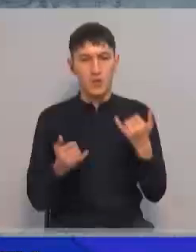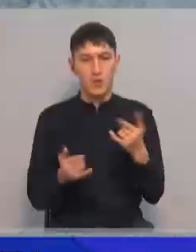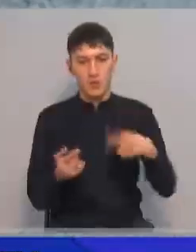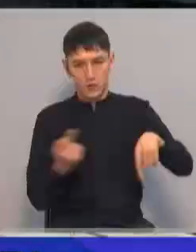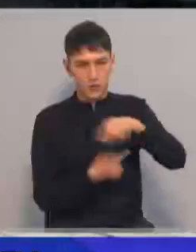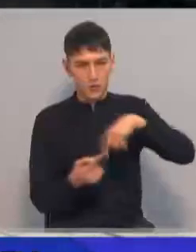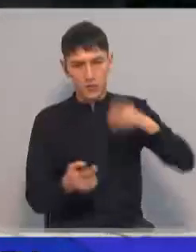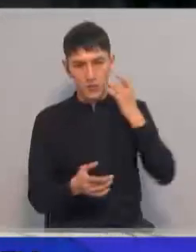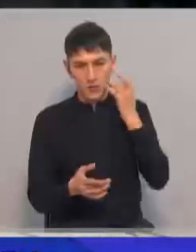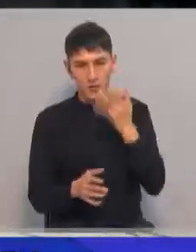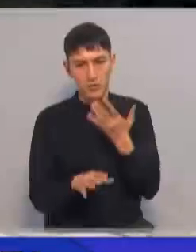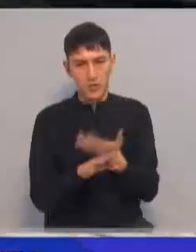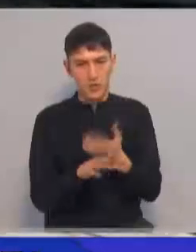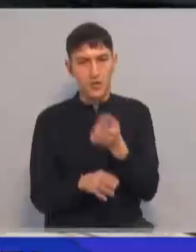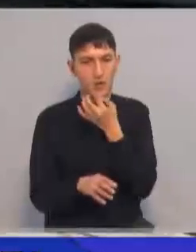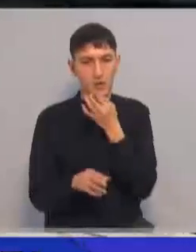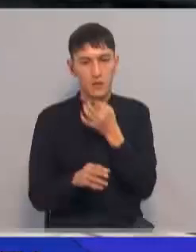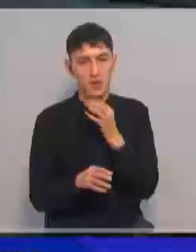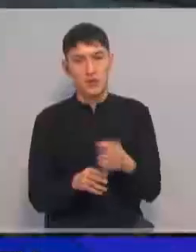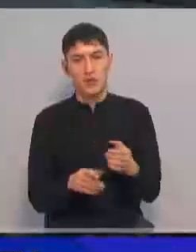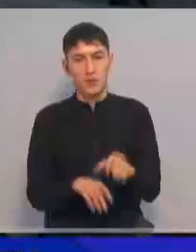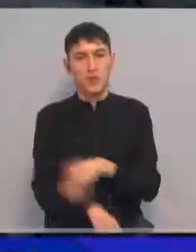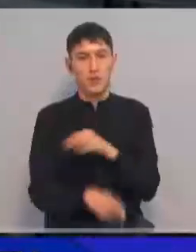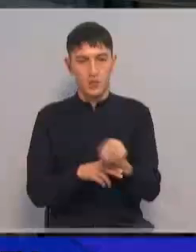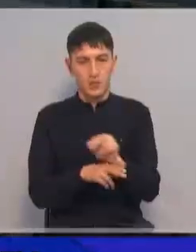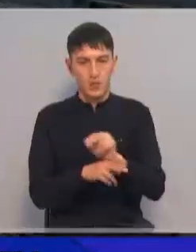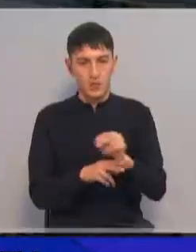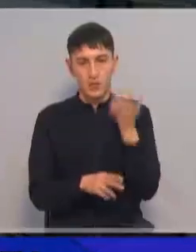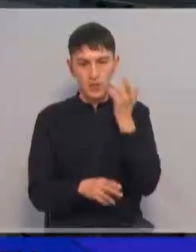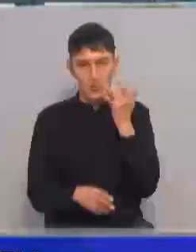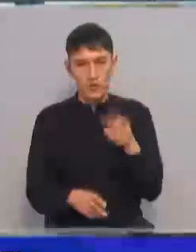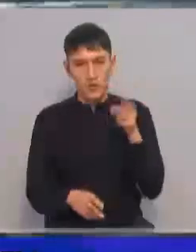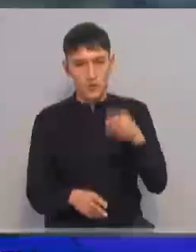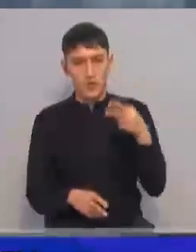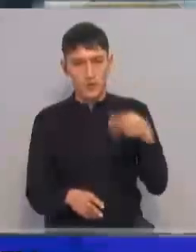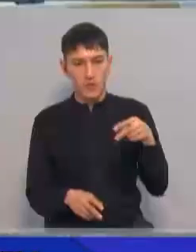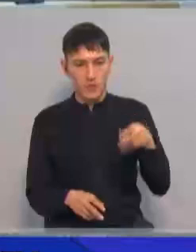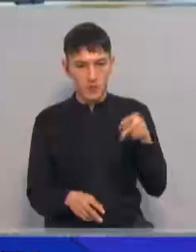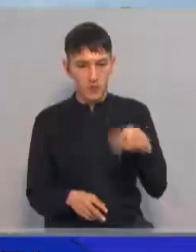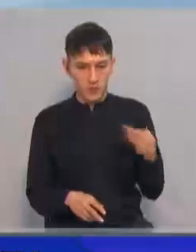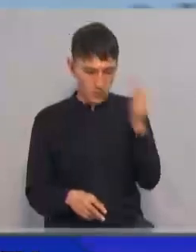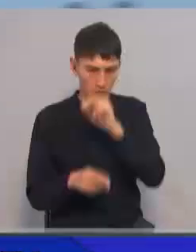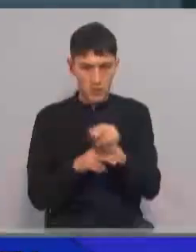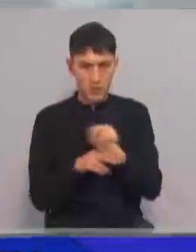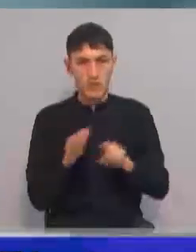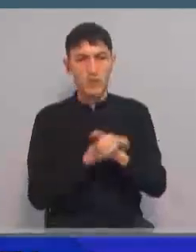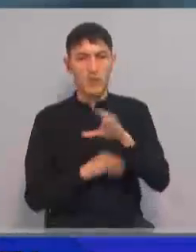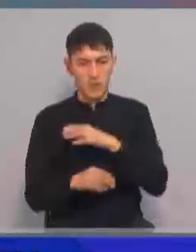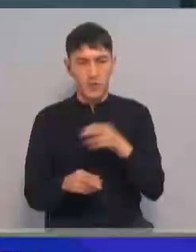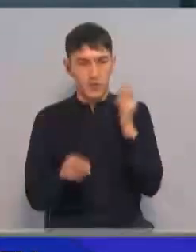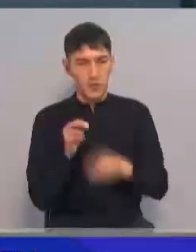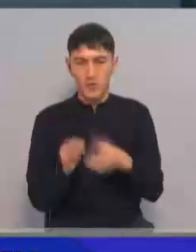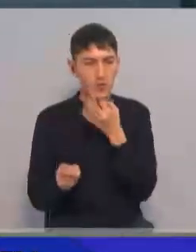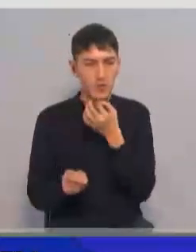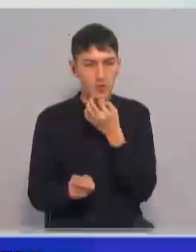айналма жолға баға беруге әлі ерте дейді. Жолға жауаптылар. Өйткені 2020 жылы басталған нысан құрылысы толық